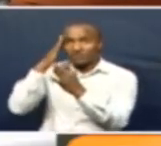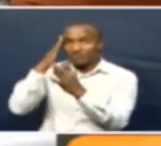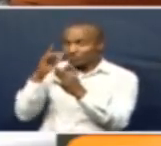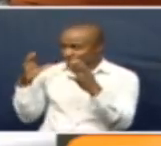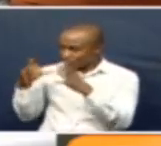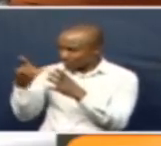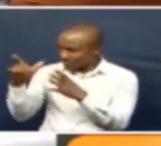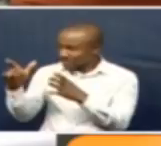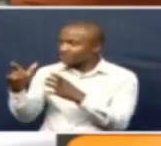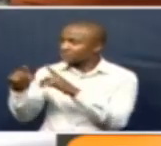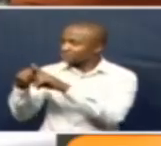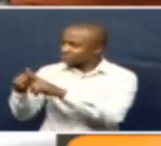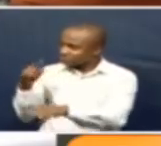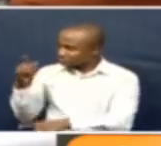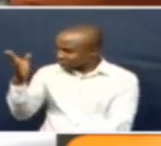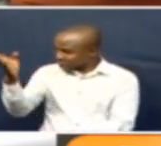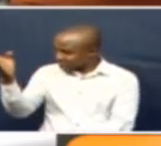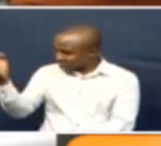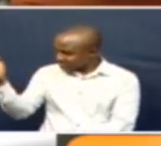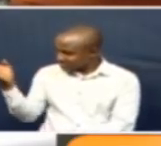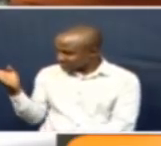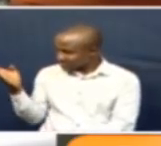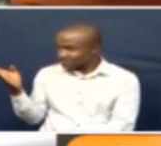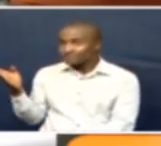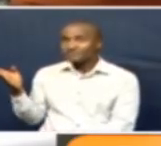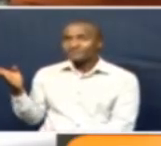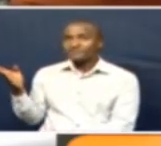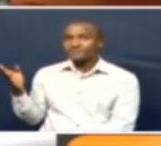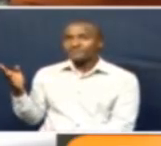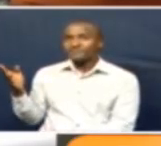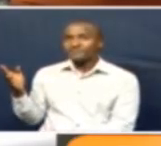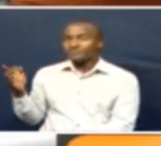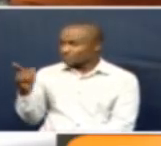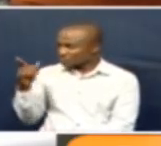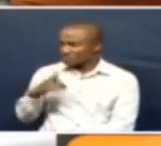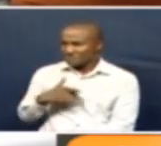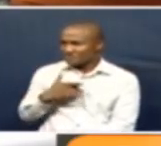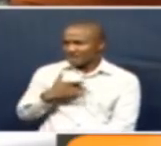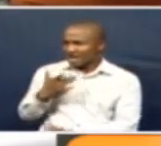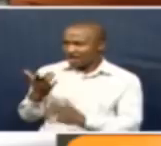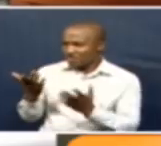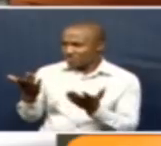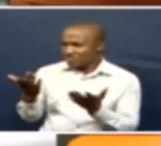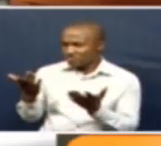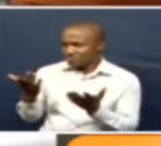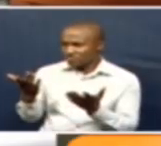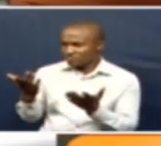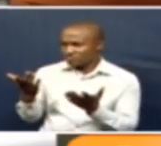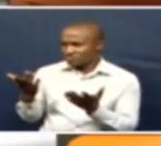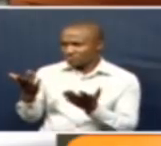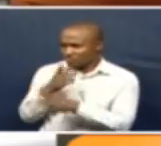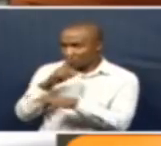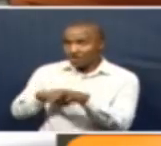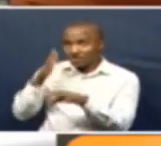yenu ilisababisha vifo. Mm-hmm. Vya hawa watu wao. Mm-hmm. Unasikiaje ama unahisi vipi ukifahamu wewe